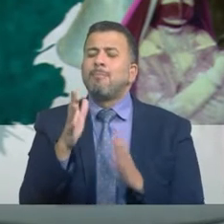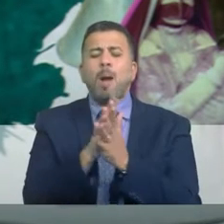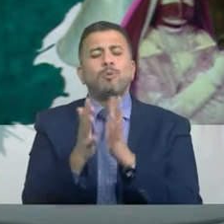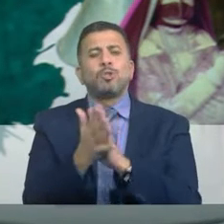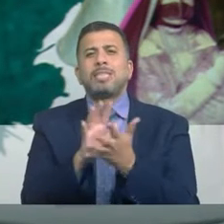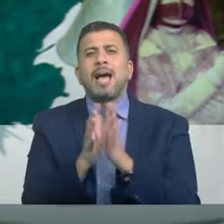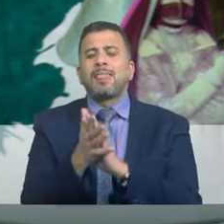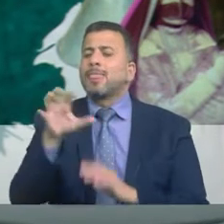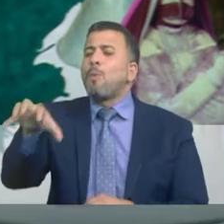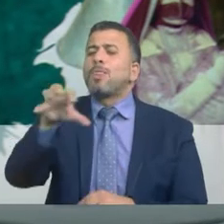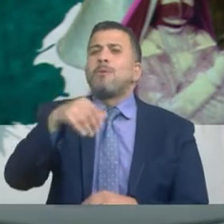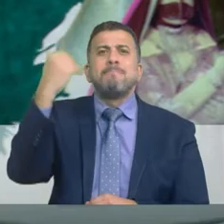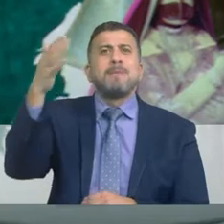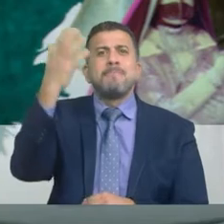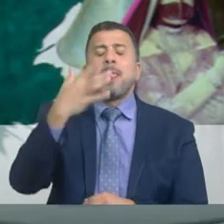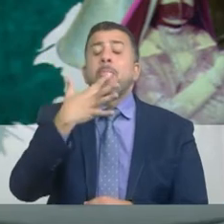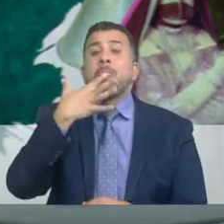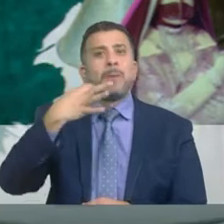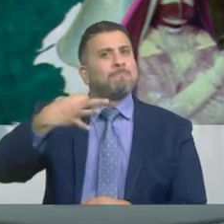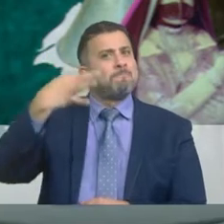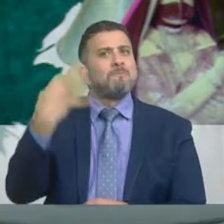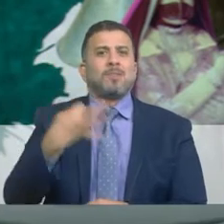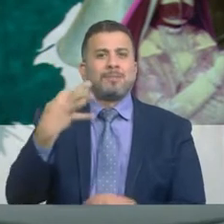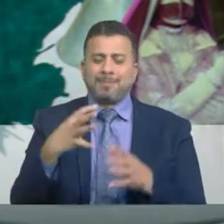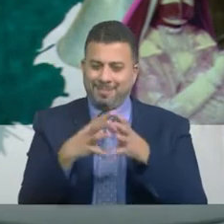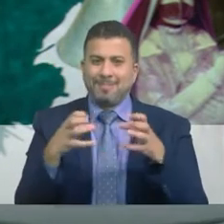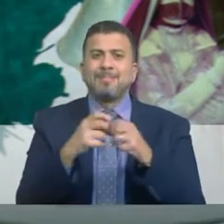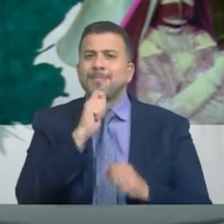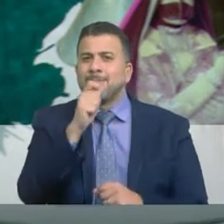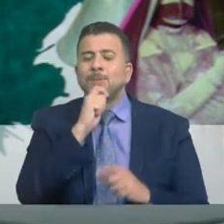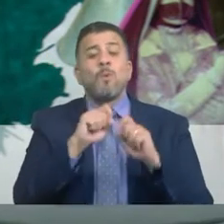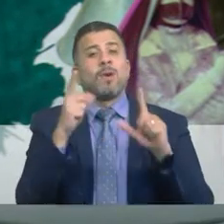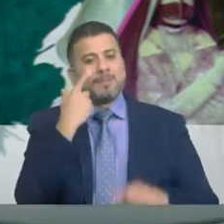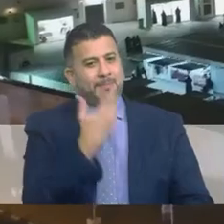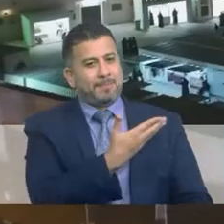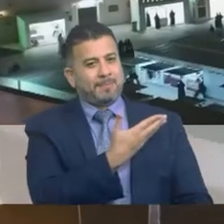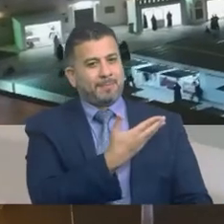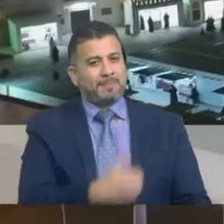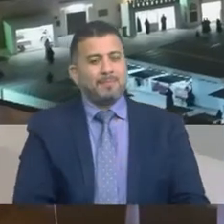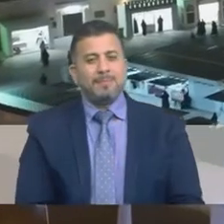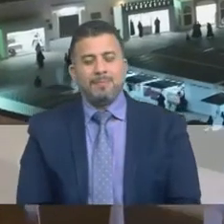عن مخبوزات الدول الأخرى ومذاقها الشهية. التفاصيل في التقرير التالي.